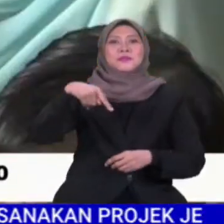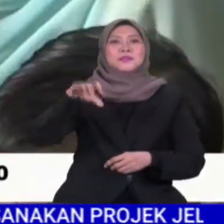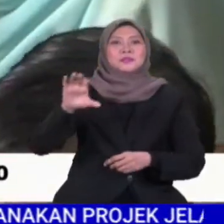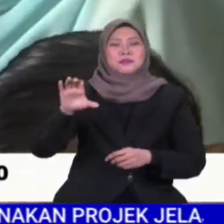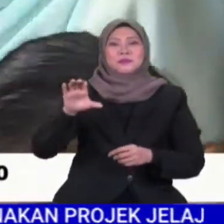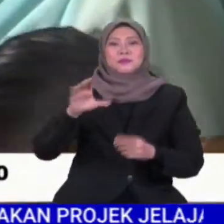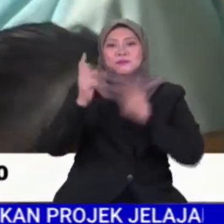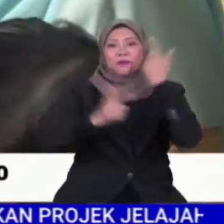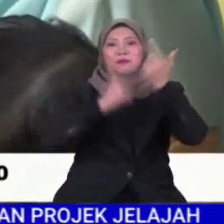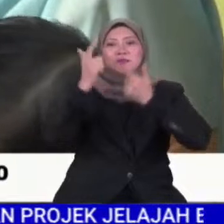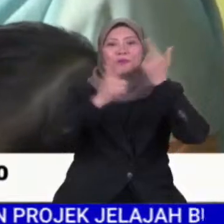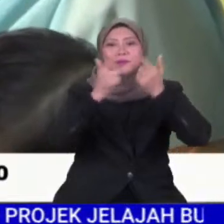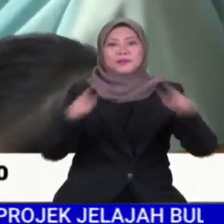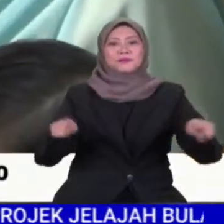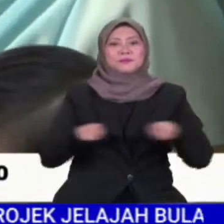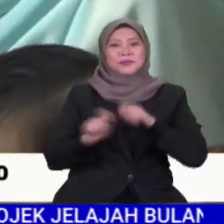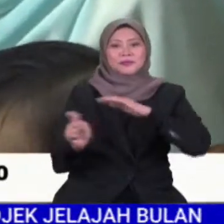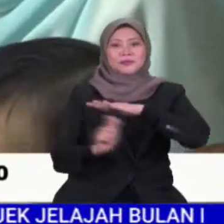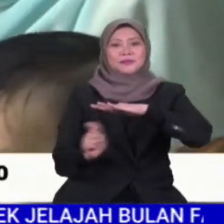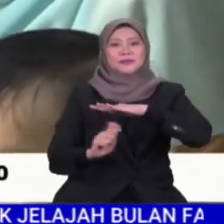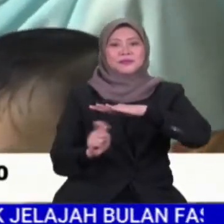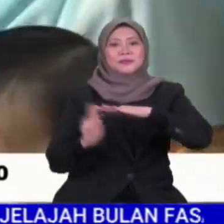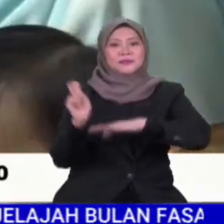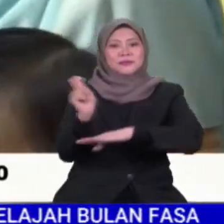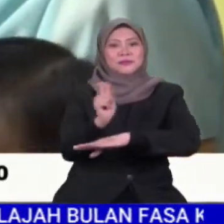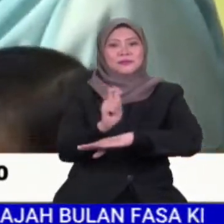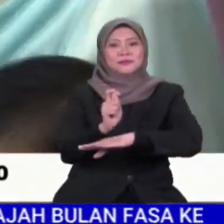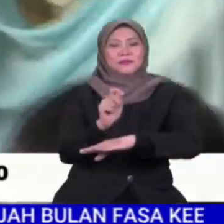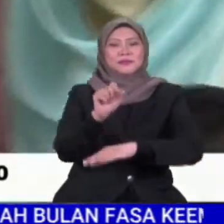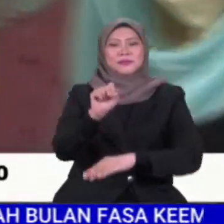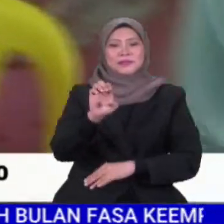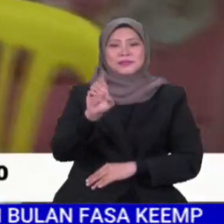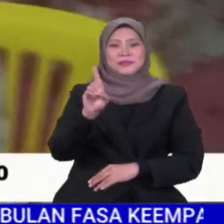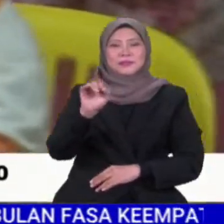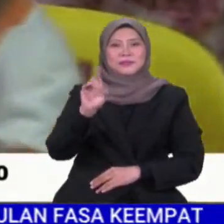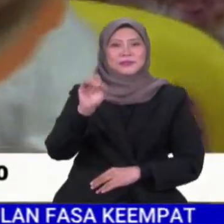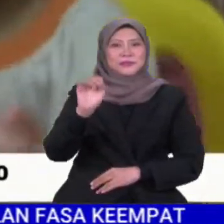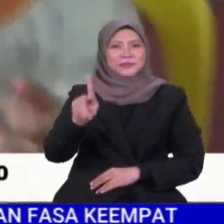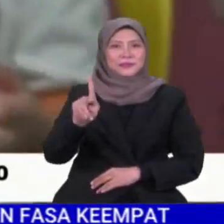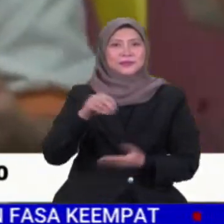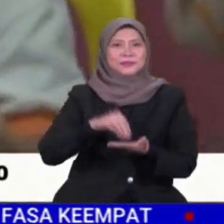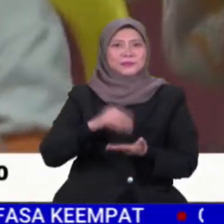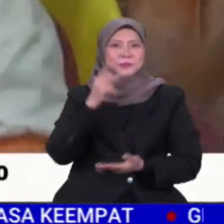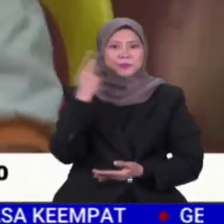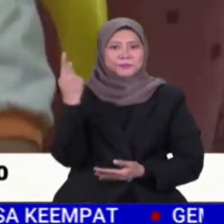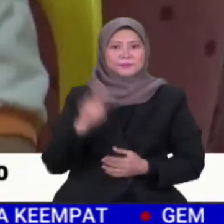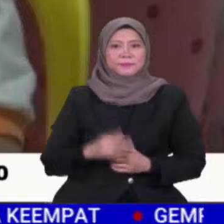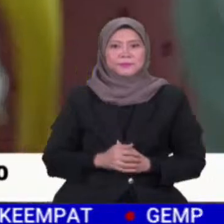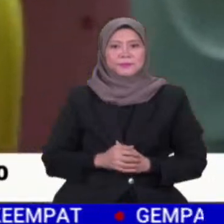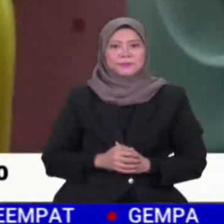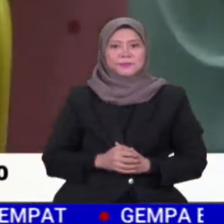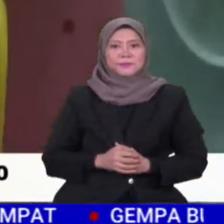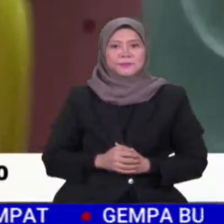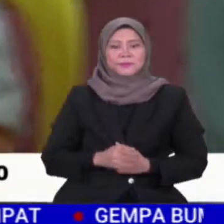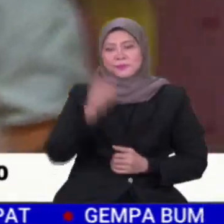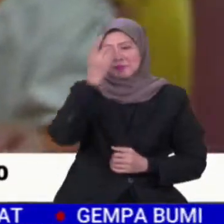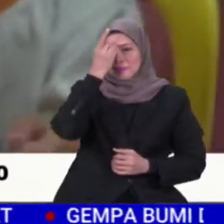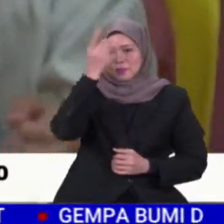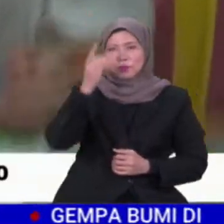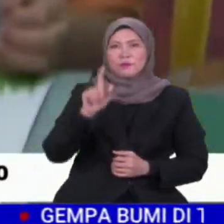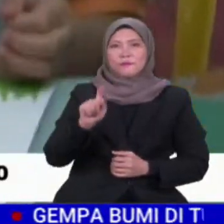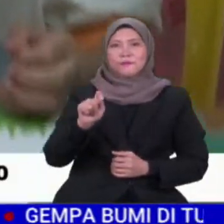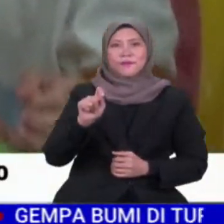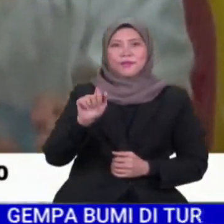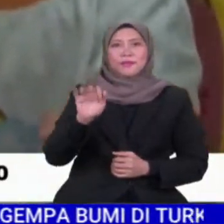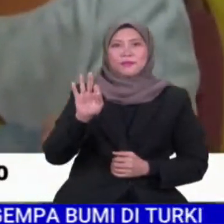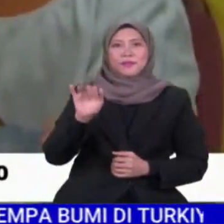selepas melawat Pusat Asuhan Kanak-kanak Taska dan Tadika Sedidik Semeriang di Kuching. Dalam pada itu, Dato' Sri